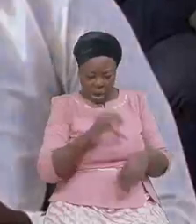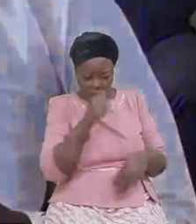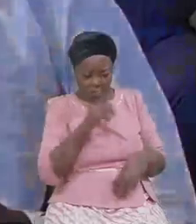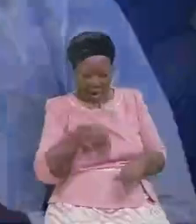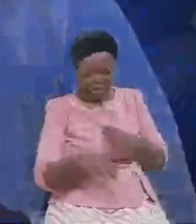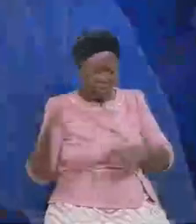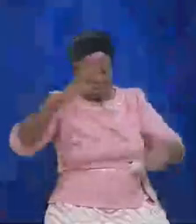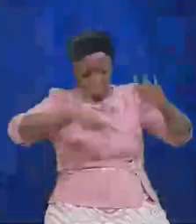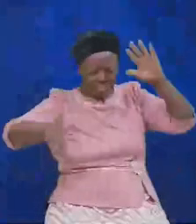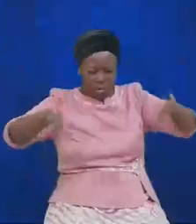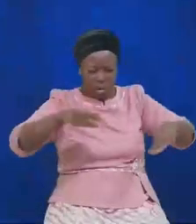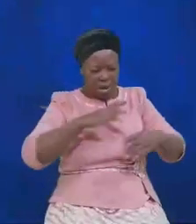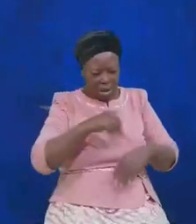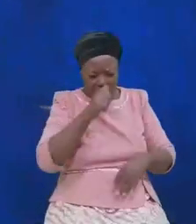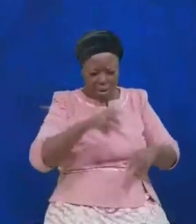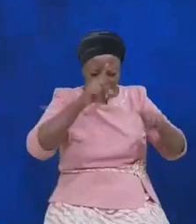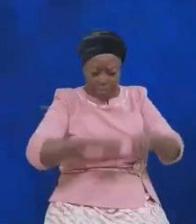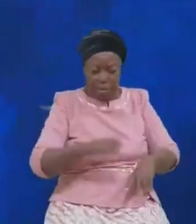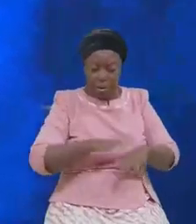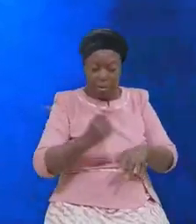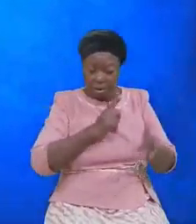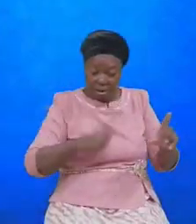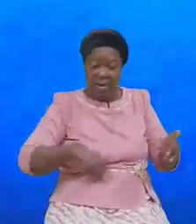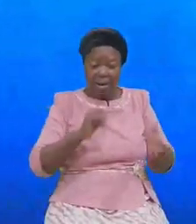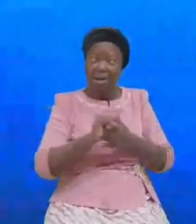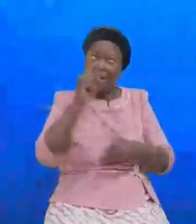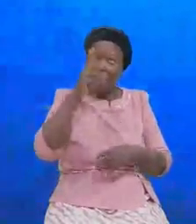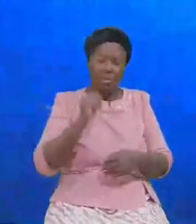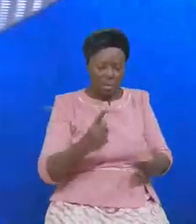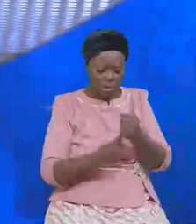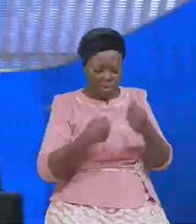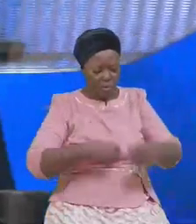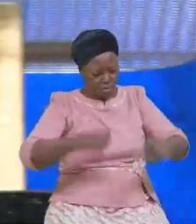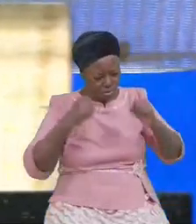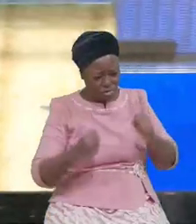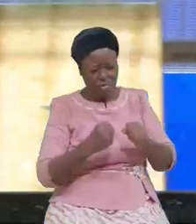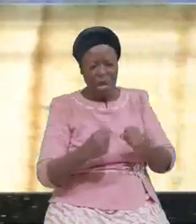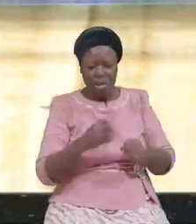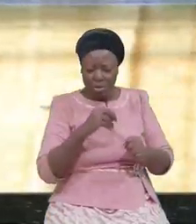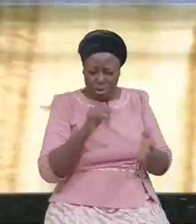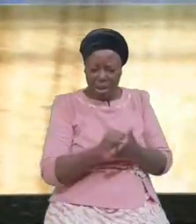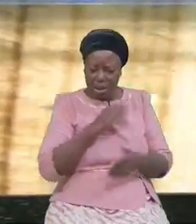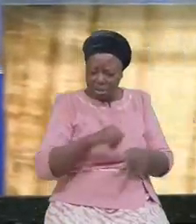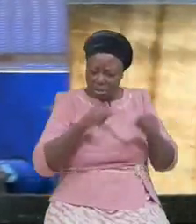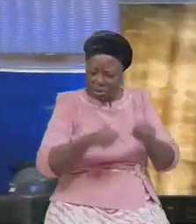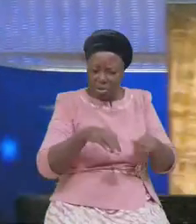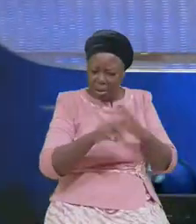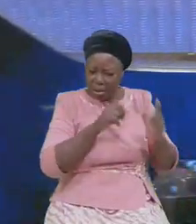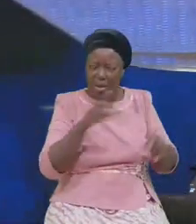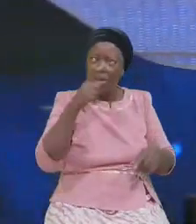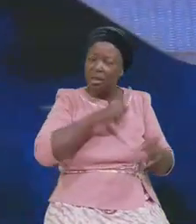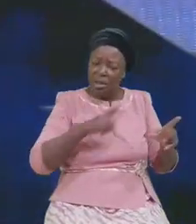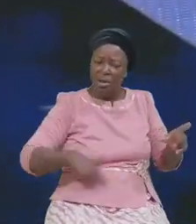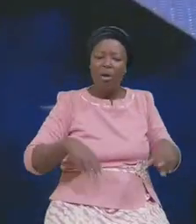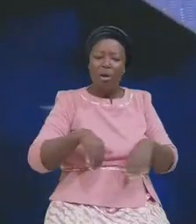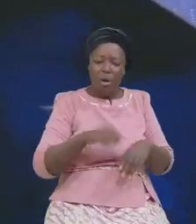dans le désert de ce monde? Ou est-ce que vous attendez le Seigneur et que vous le tenez fermement et qu'il va vous tenir également fermement dans le